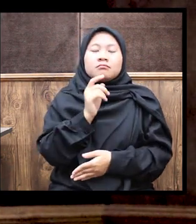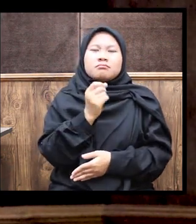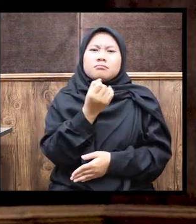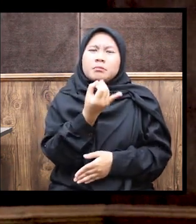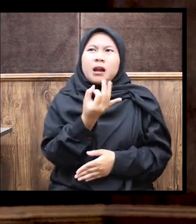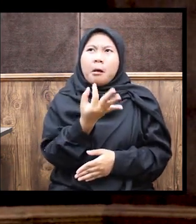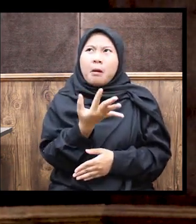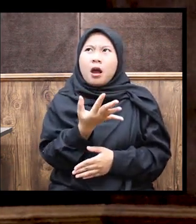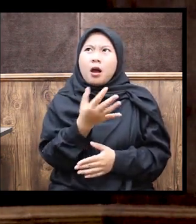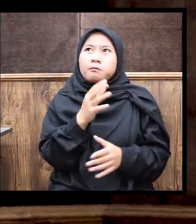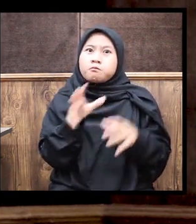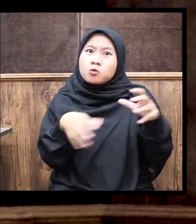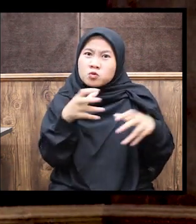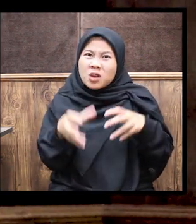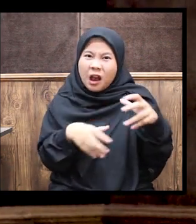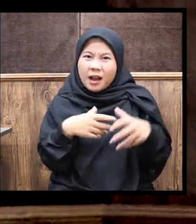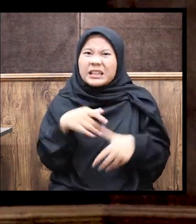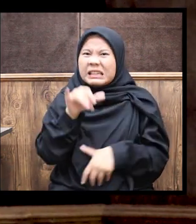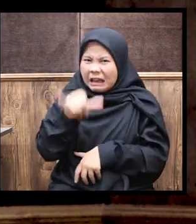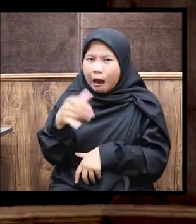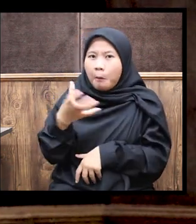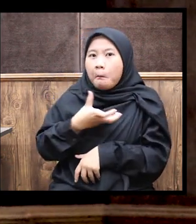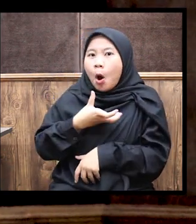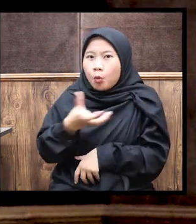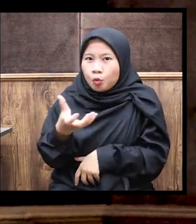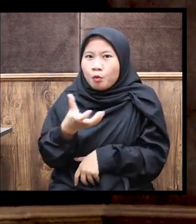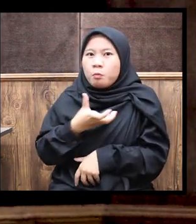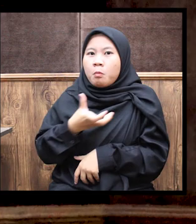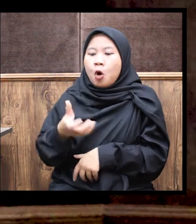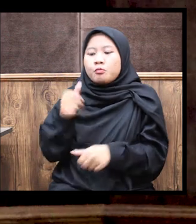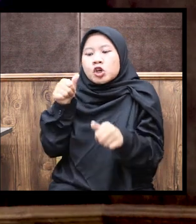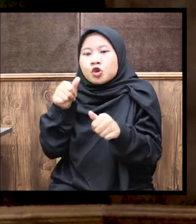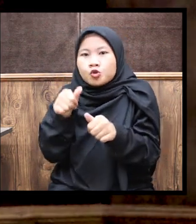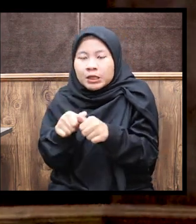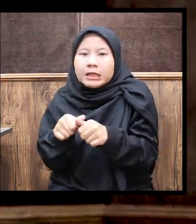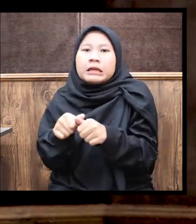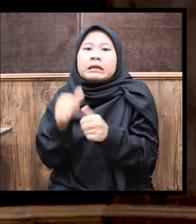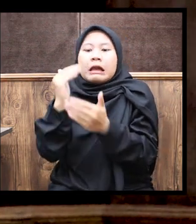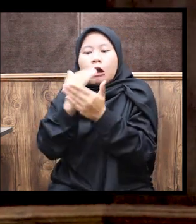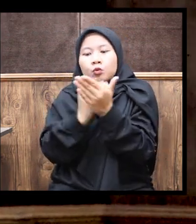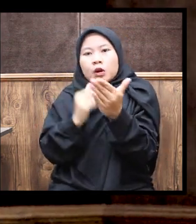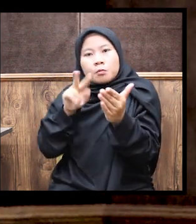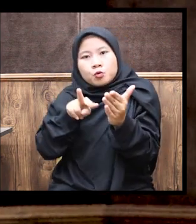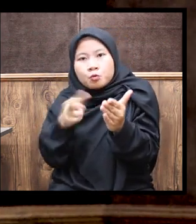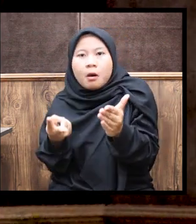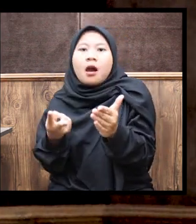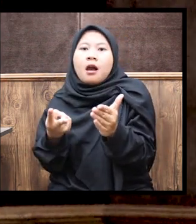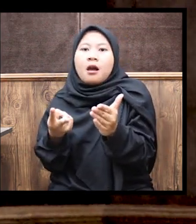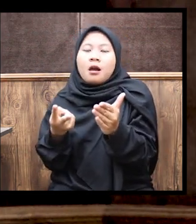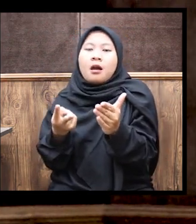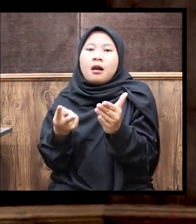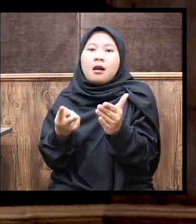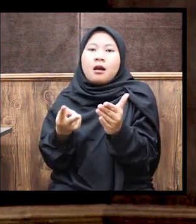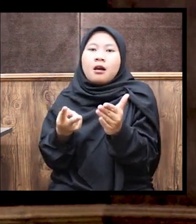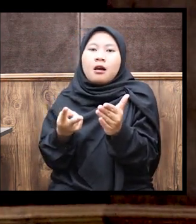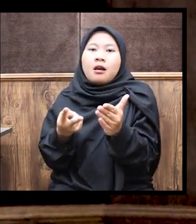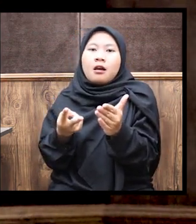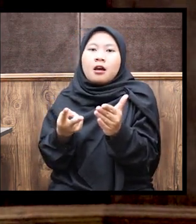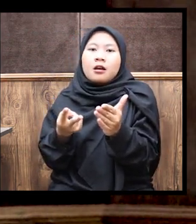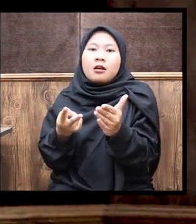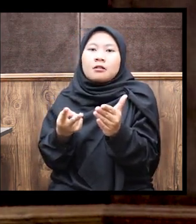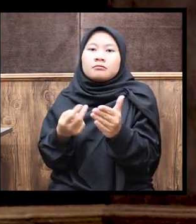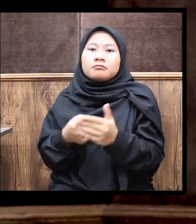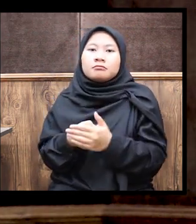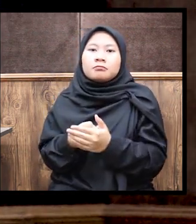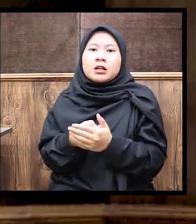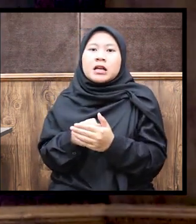Ee mau istilahnya mau kemudian ee melakukan hal itu untuk mundurkan usia syarat